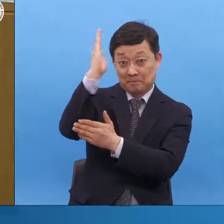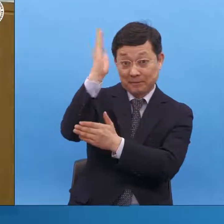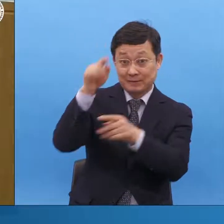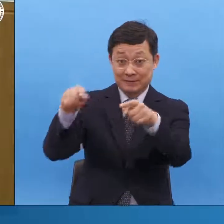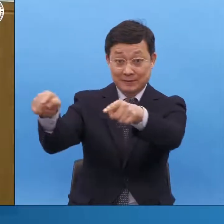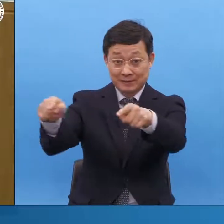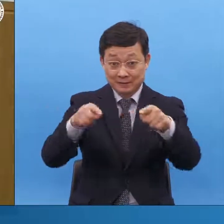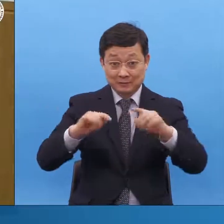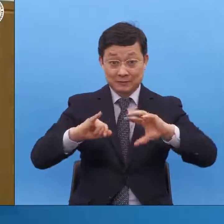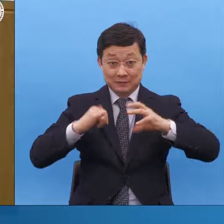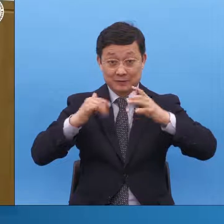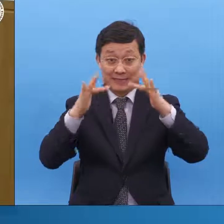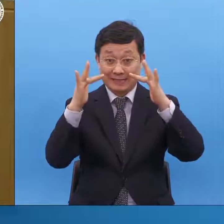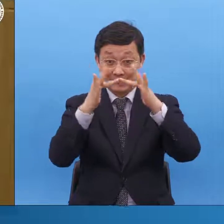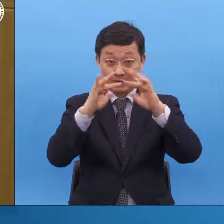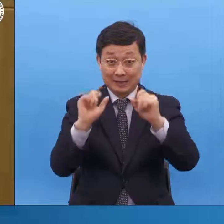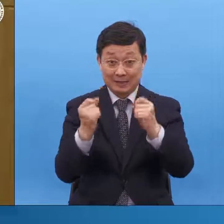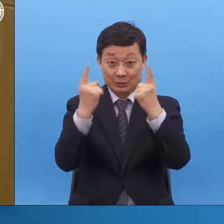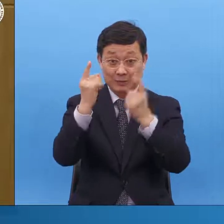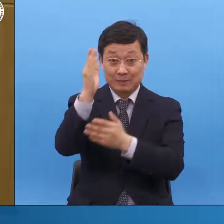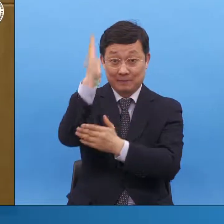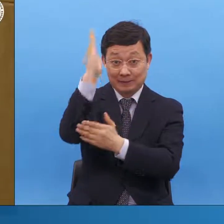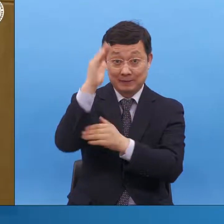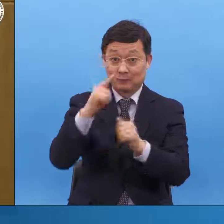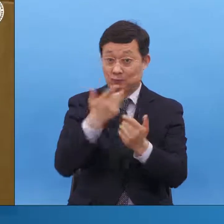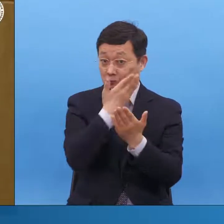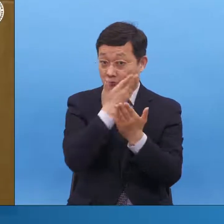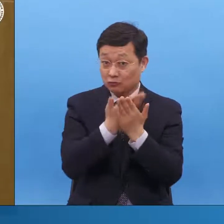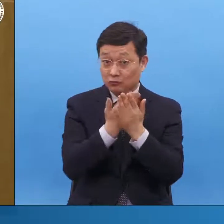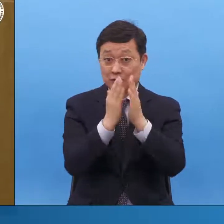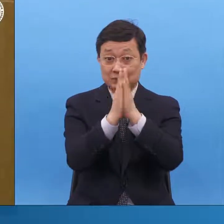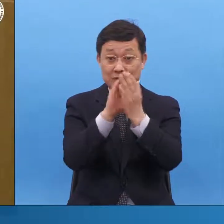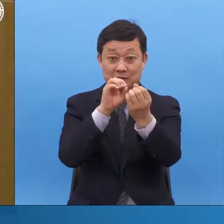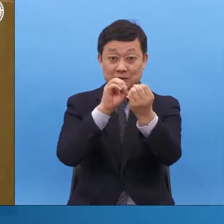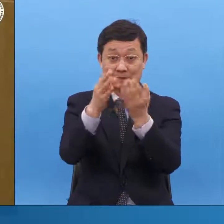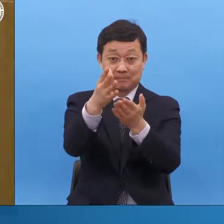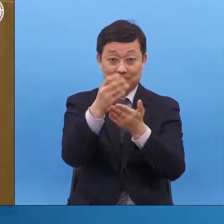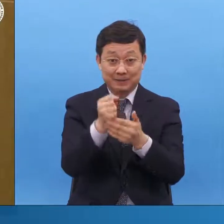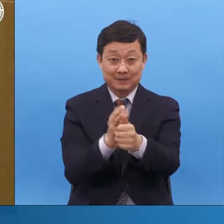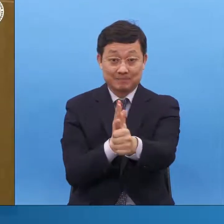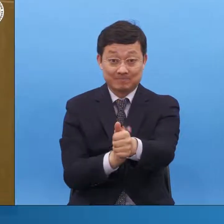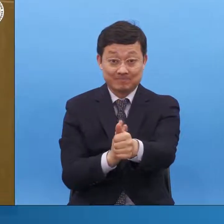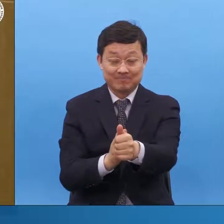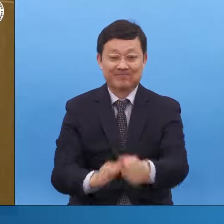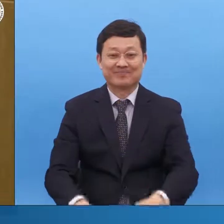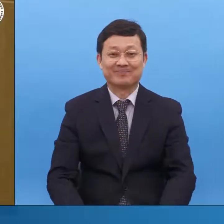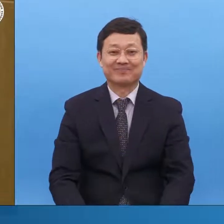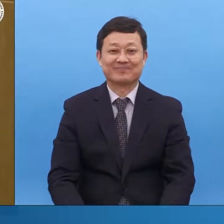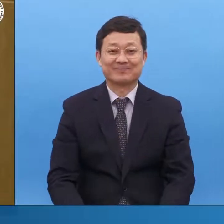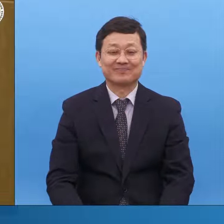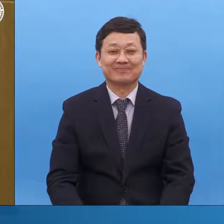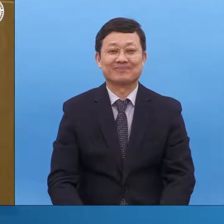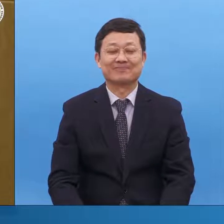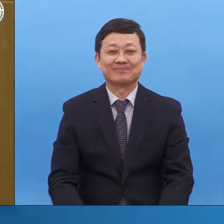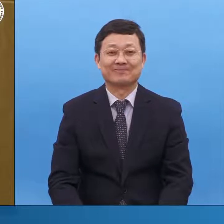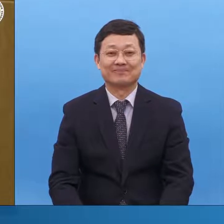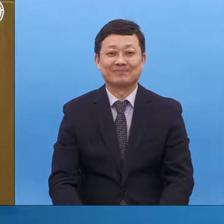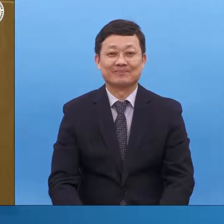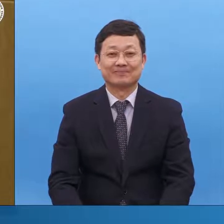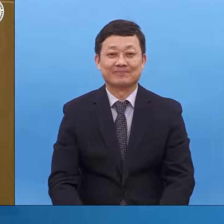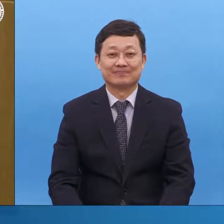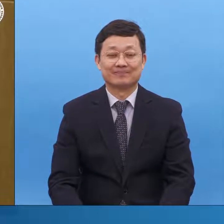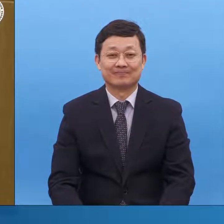and the world. 오늘 메시지를 통해 중요한 응답을 확인하시기 바랍니다. May you confirm the important answers through today's message.